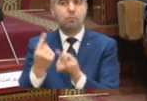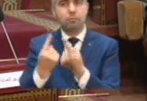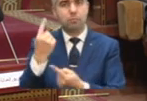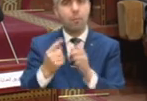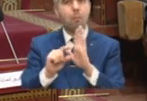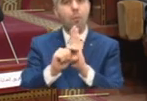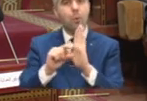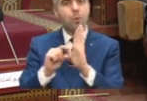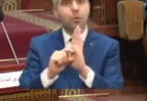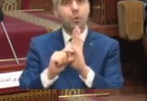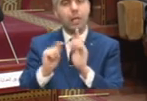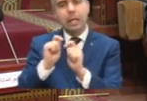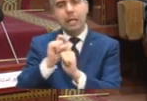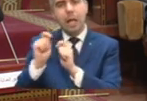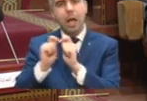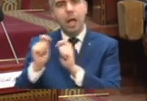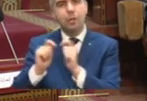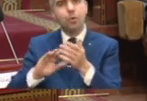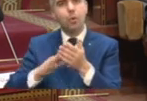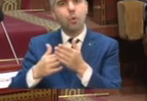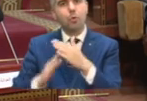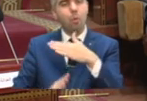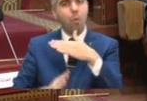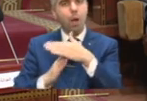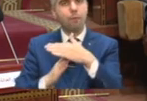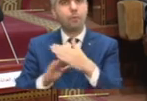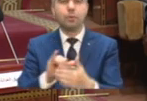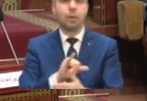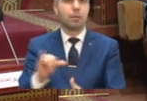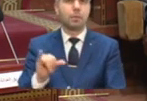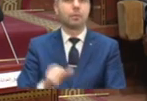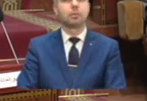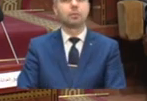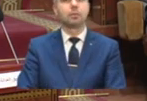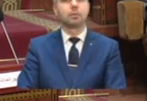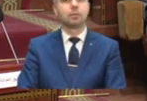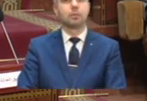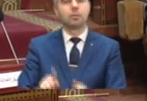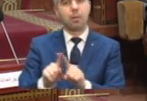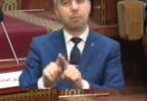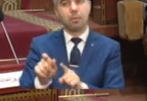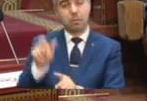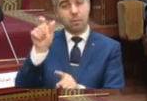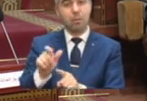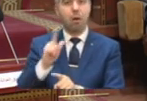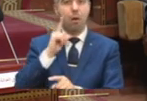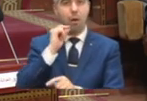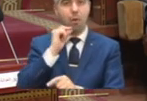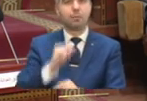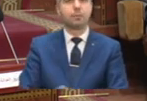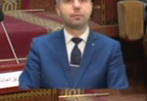ديال النقاش ما كاينلاش علاش نوقفوها السيدة الرئيسة. إذا كنطلبوا من السيد النائب